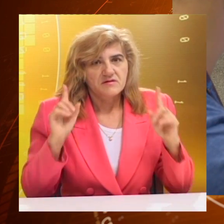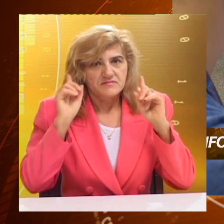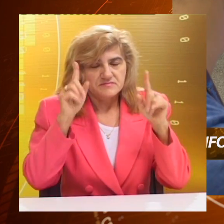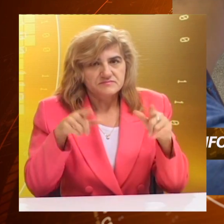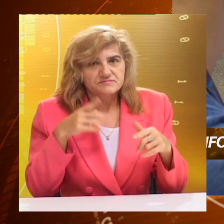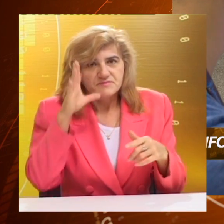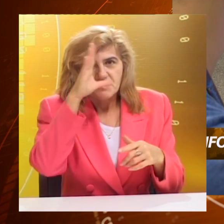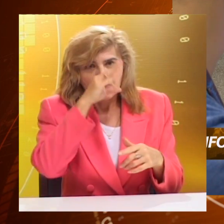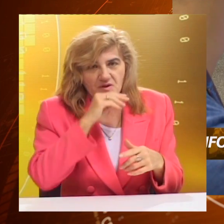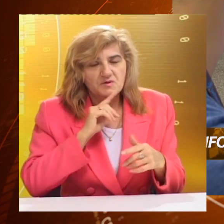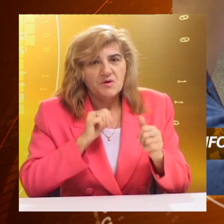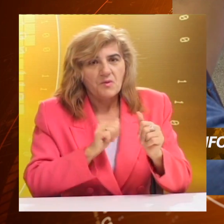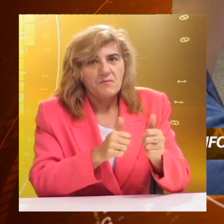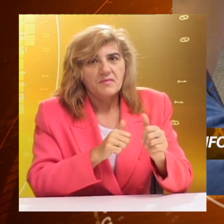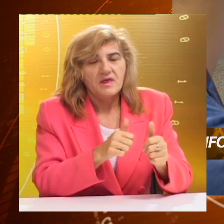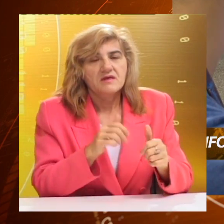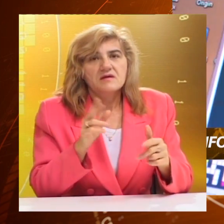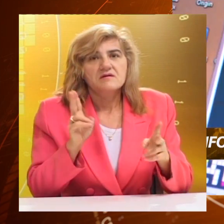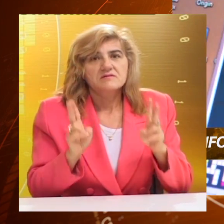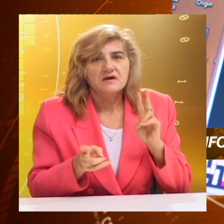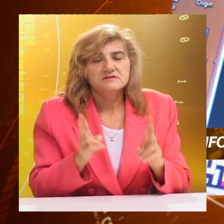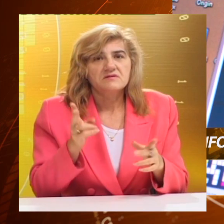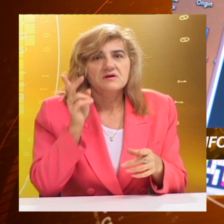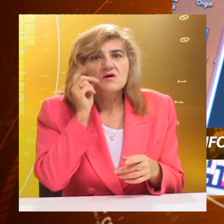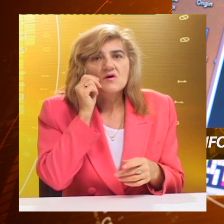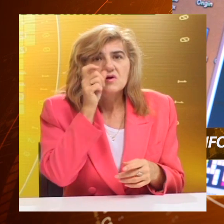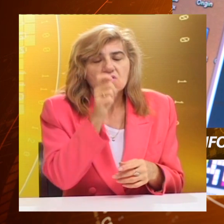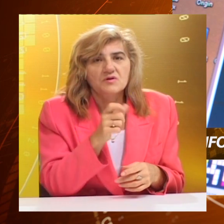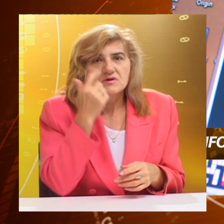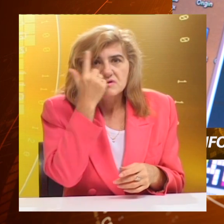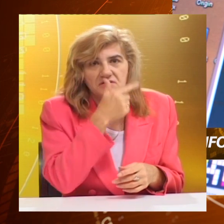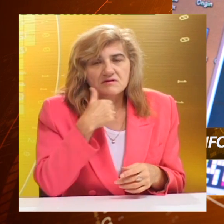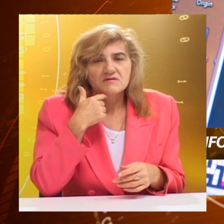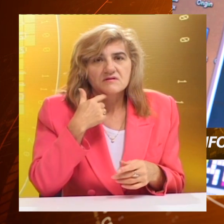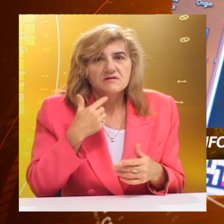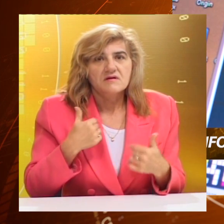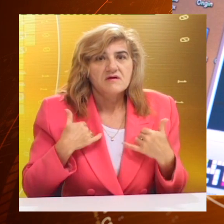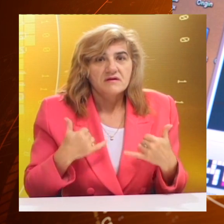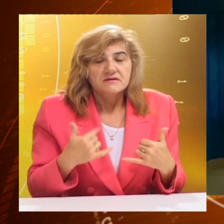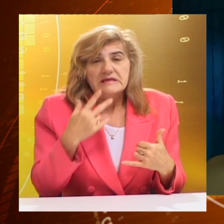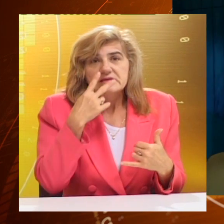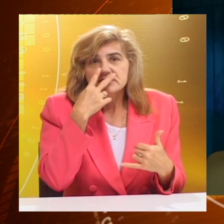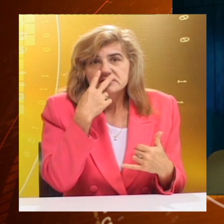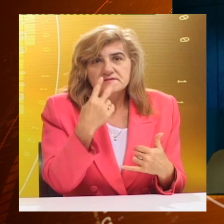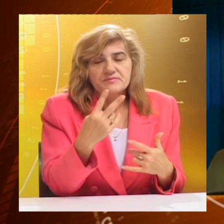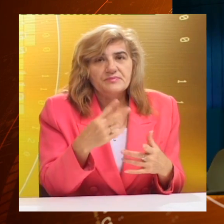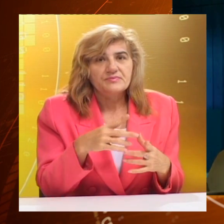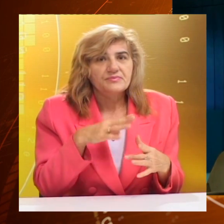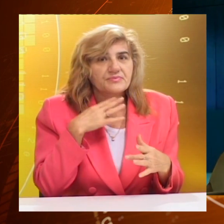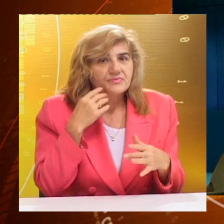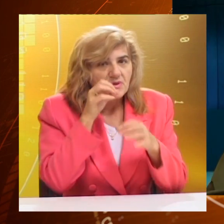su došla na Noć istraživača u pratnji nastavnika i roditelja bila su oduševljena sadržajem koji im ova manifestacija ponudila. Tada sam